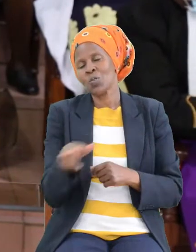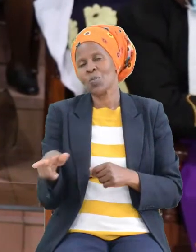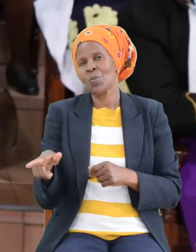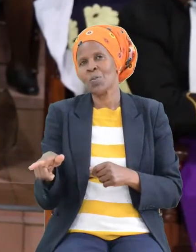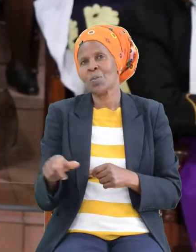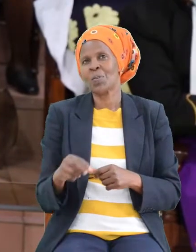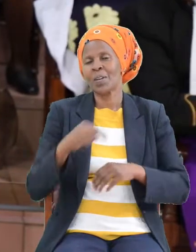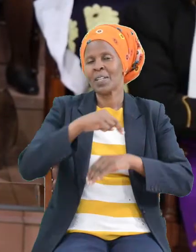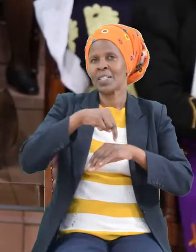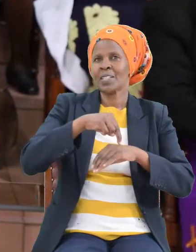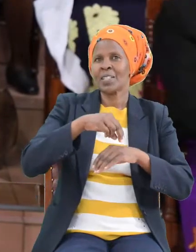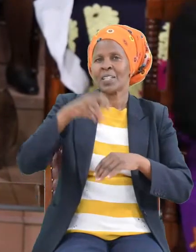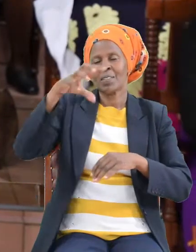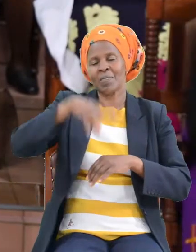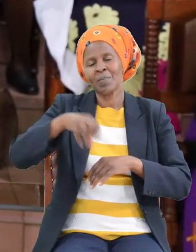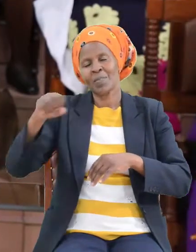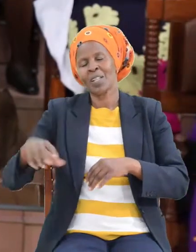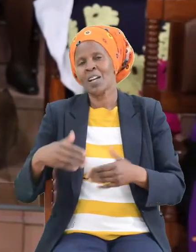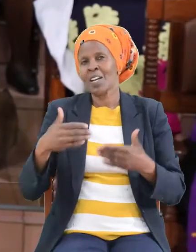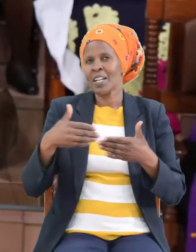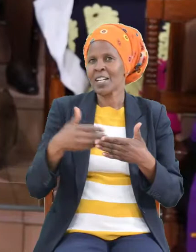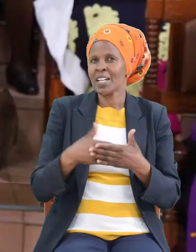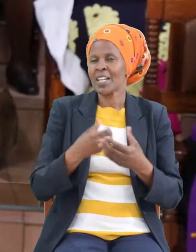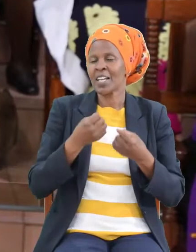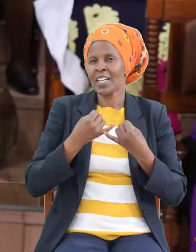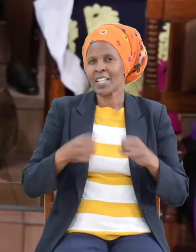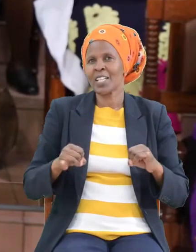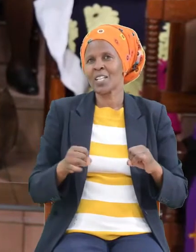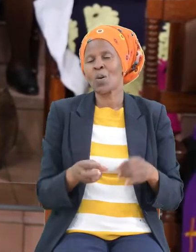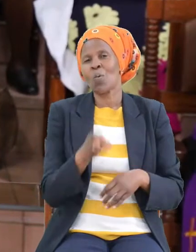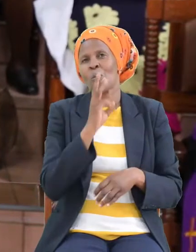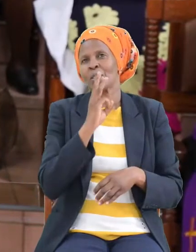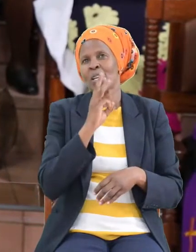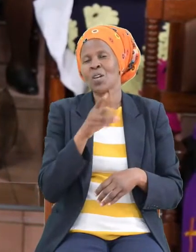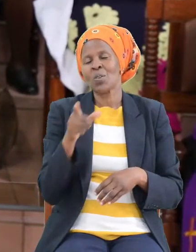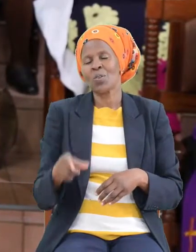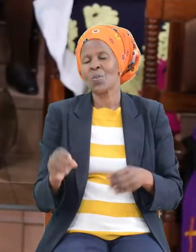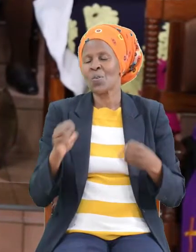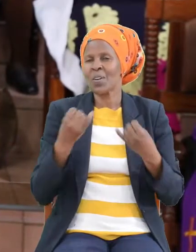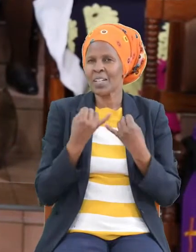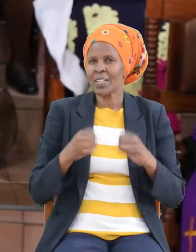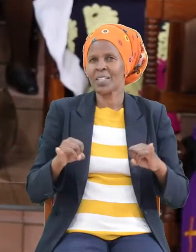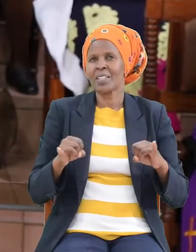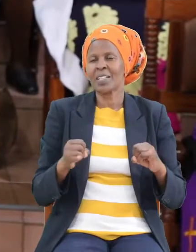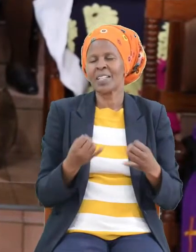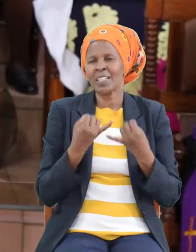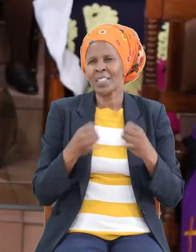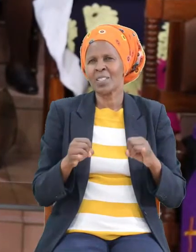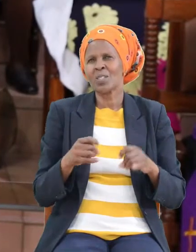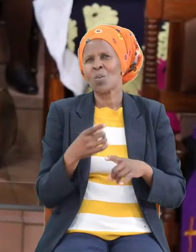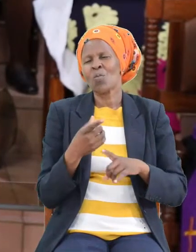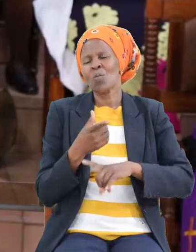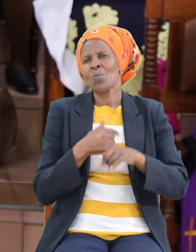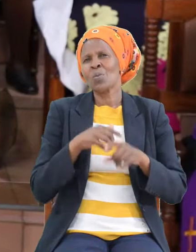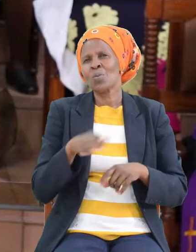nami nitawanyunyusia maji safi nanyi mtakuwa safi, nitawatakaseni na uchafu wenu